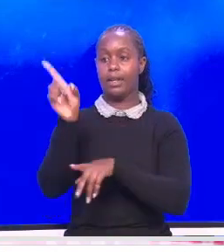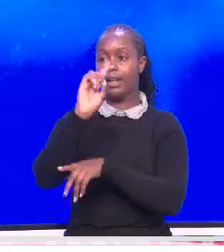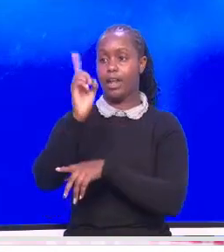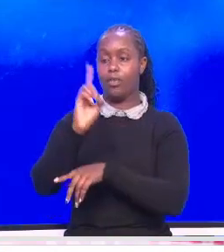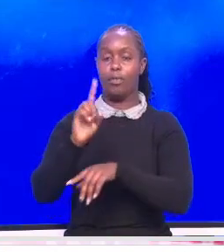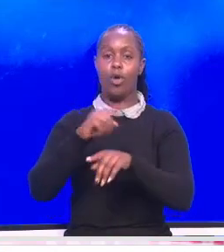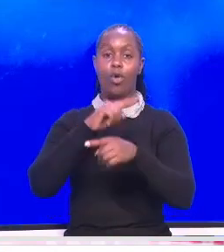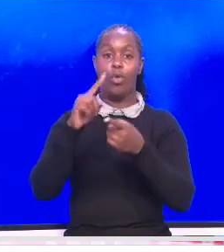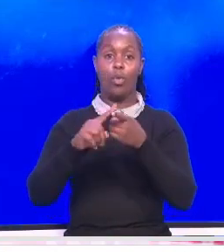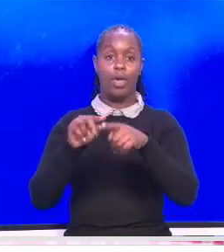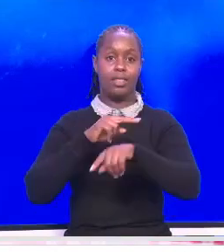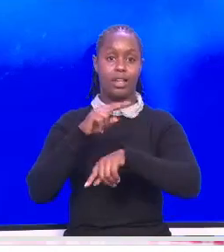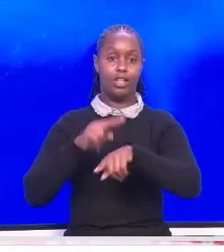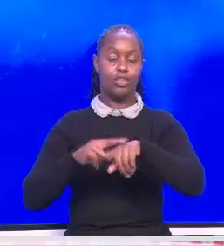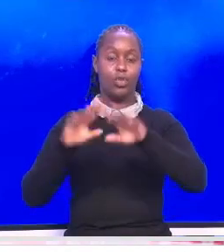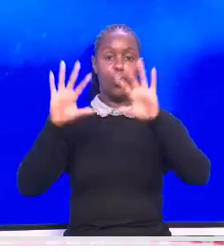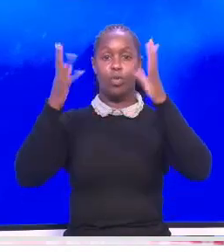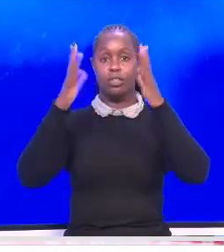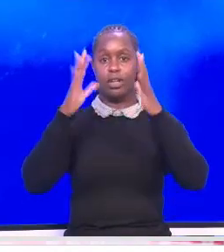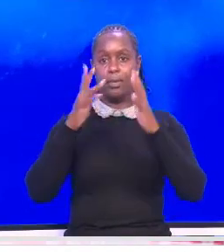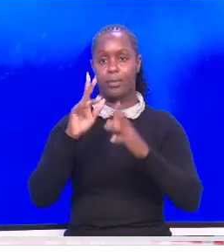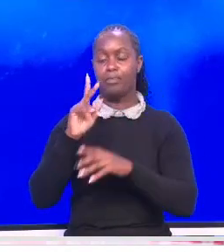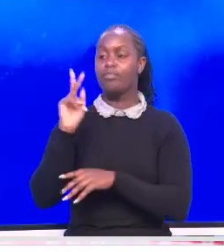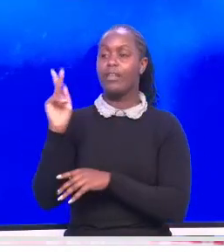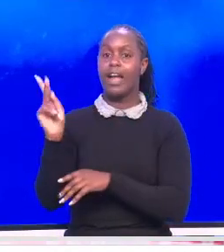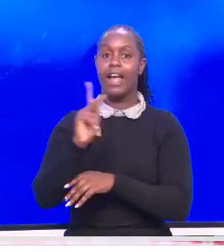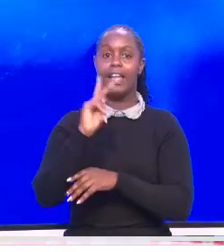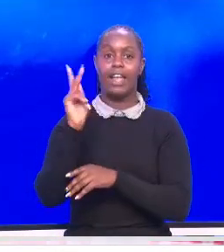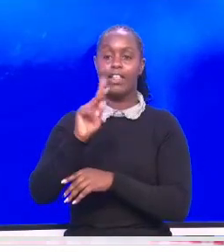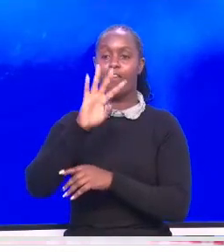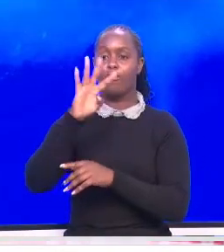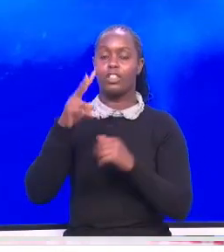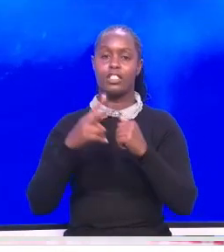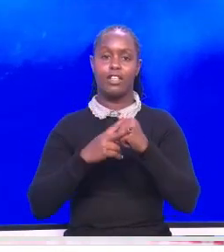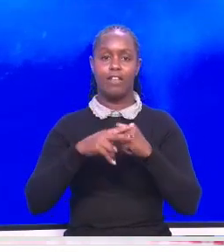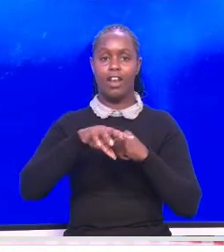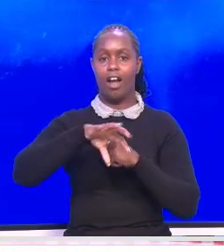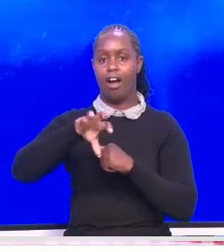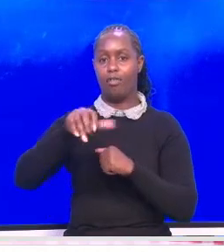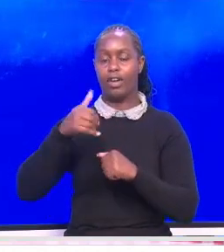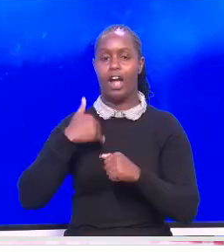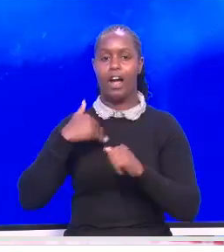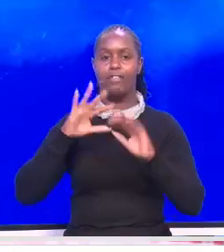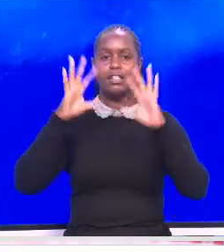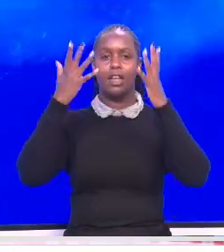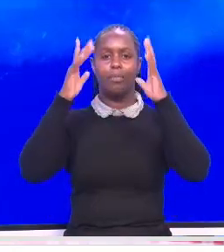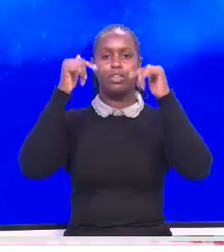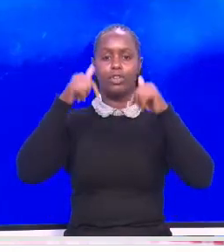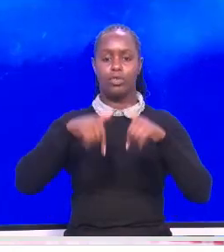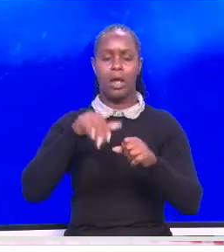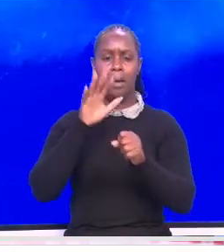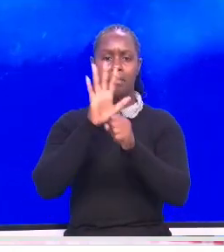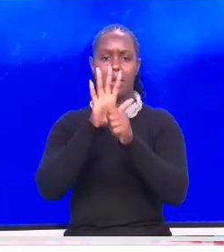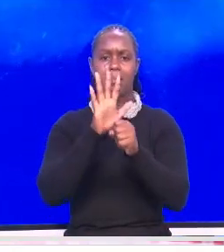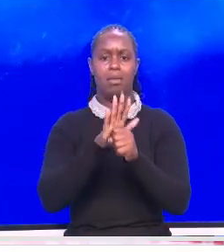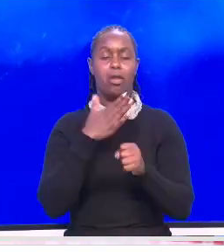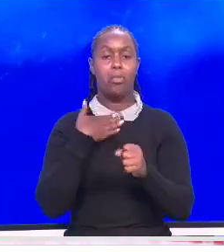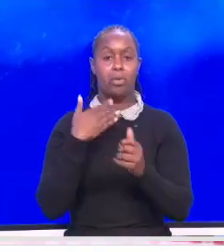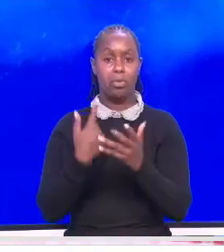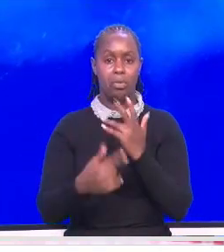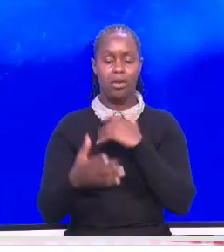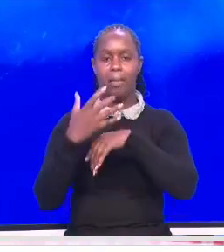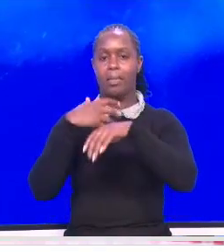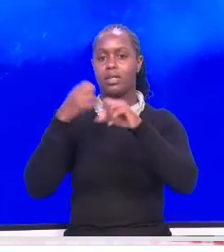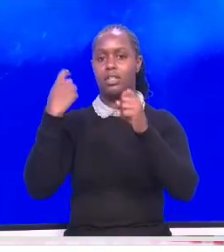cha sherehe za Jamhuri, Wakenya kutoka kaunti zote 47 wameshiriki sherehe za leo. Wengi tuliozungumza nao wakimtaka Rais William Ruto